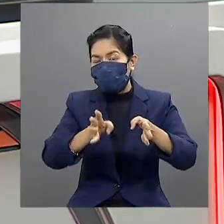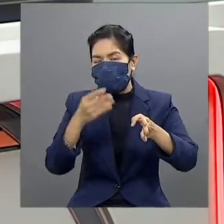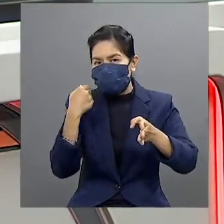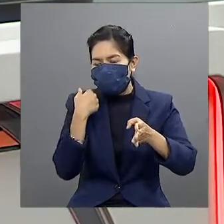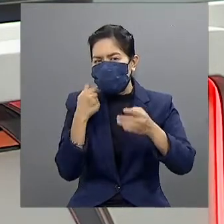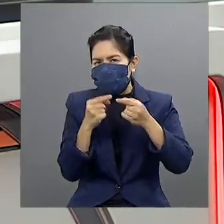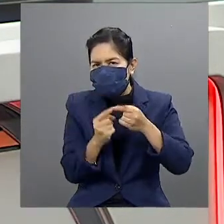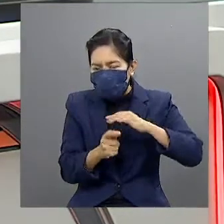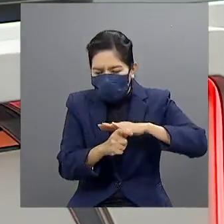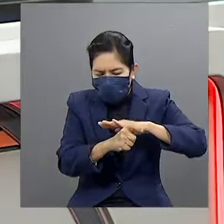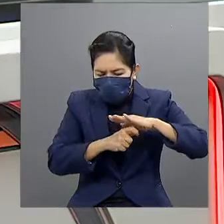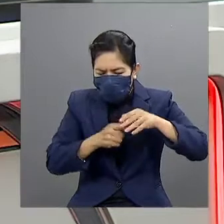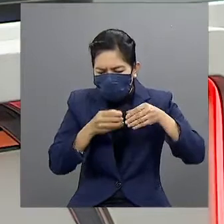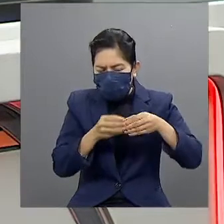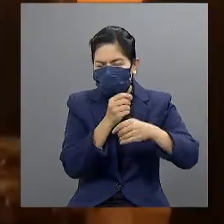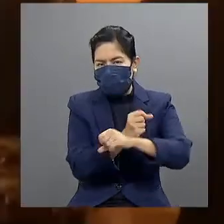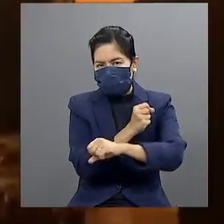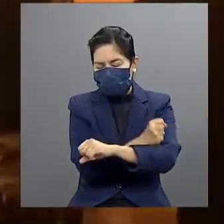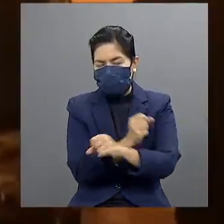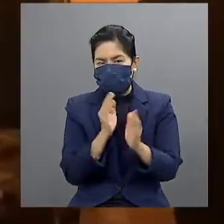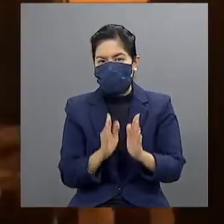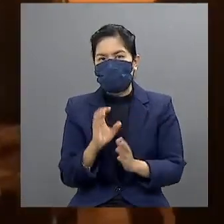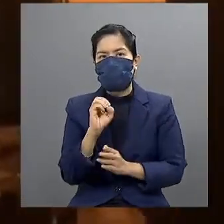ถึง53คนด้วยกันค่ะ